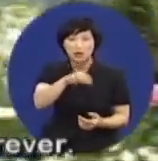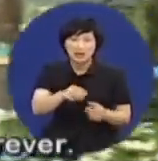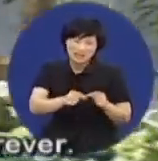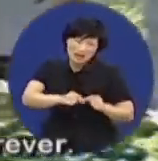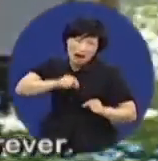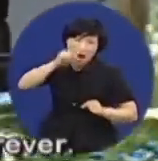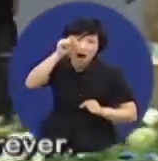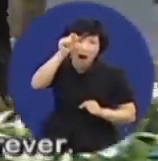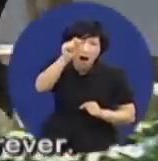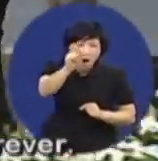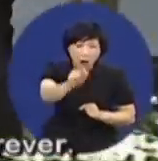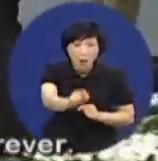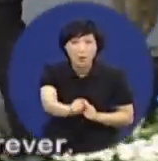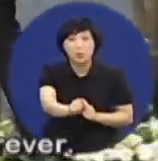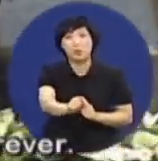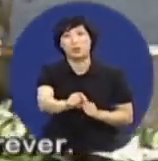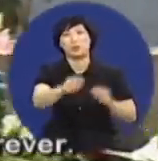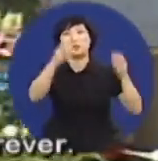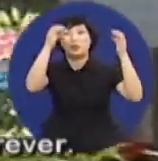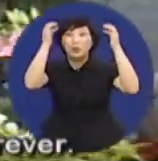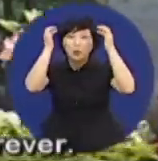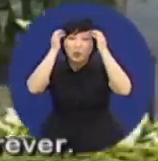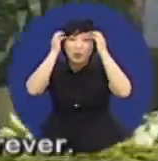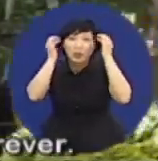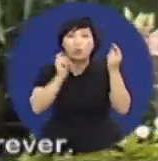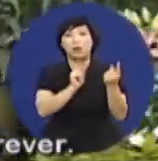そんなところで永遠に